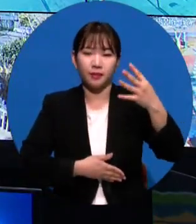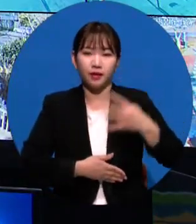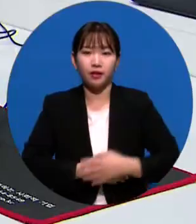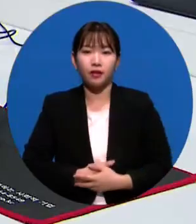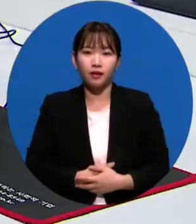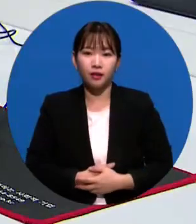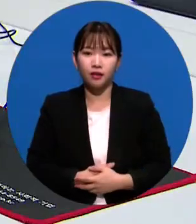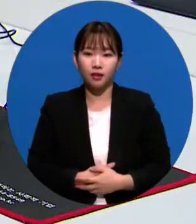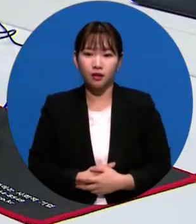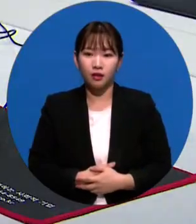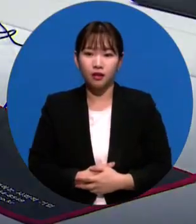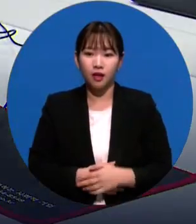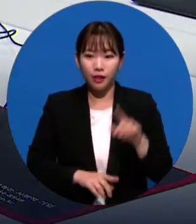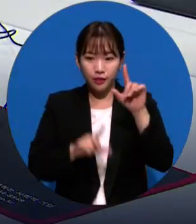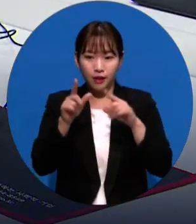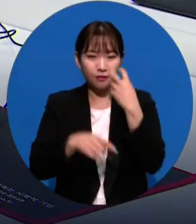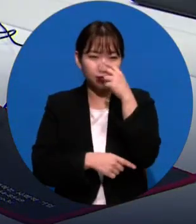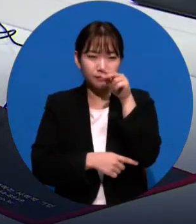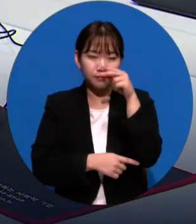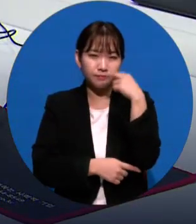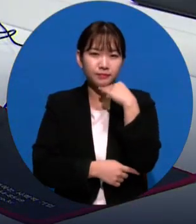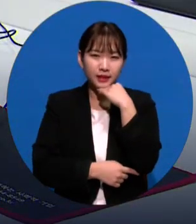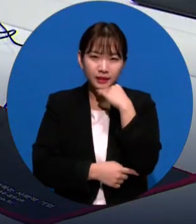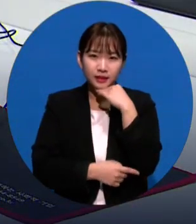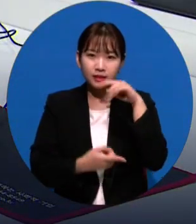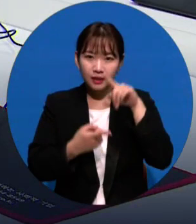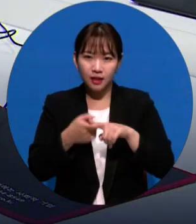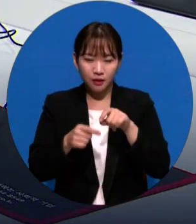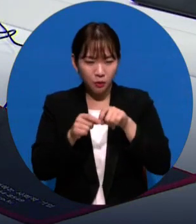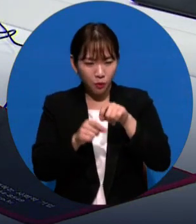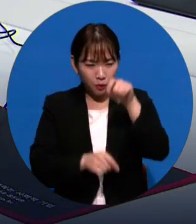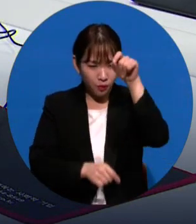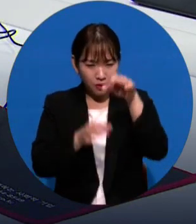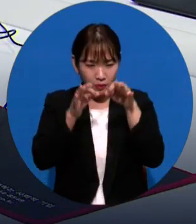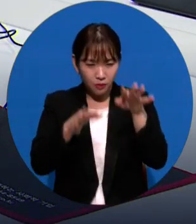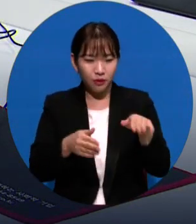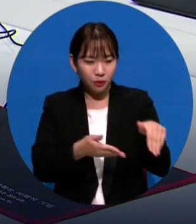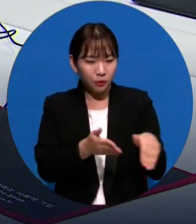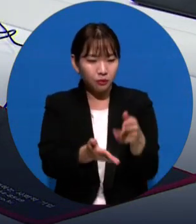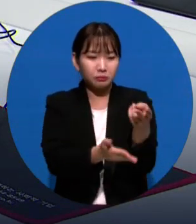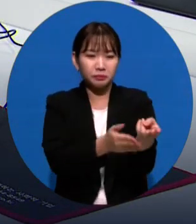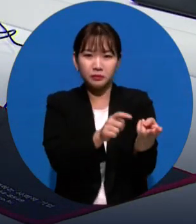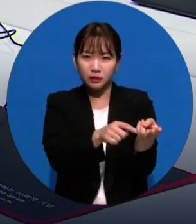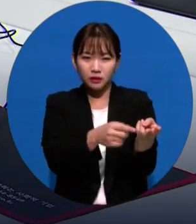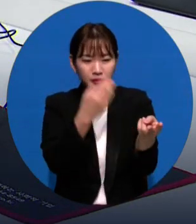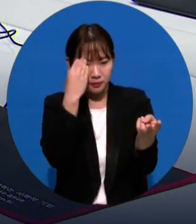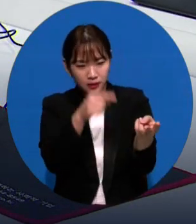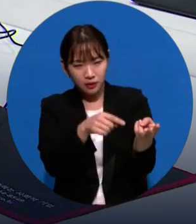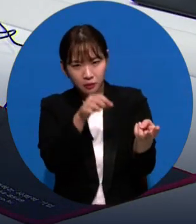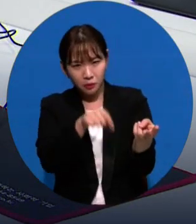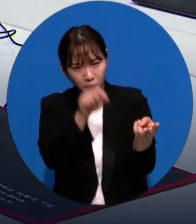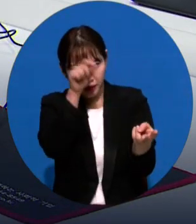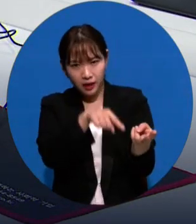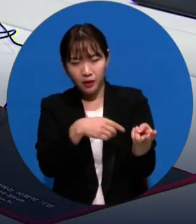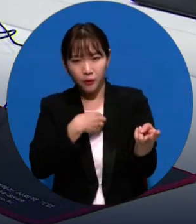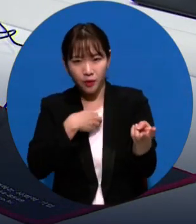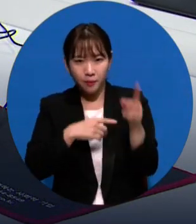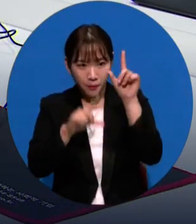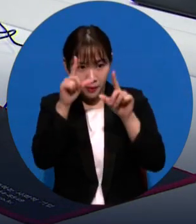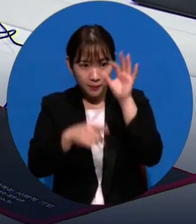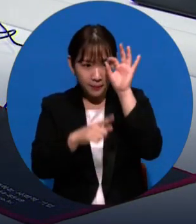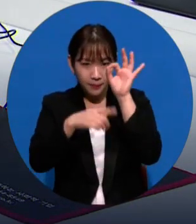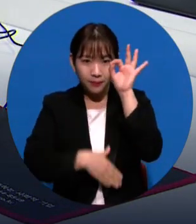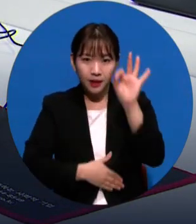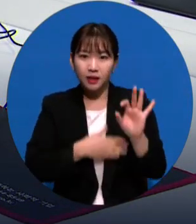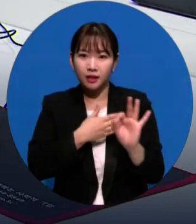달합니다. 상황을 주시하다가 오랫동안 이제 도로 쪽에 누워 계신다든지 좀 위험해 보이는 상황이